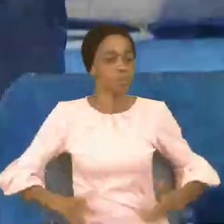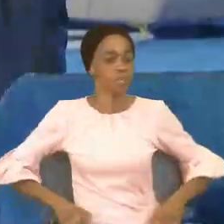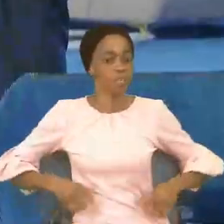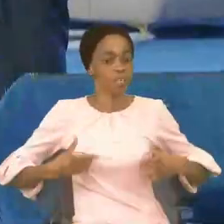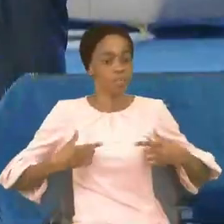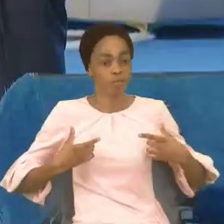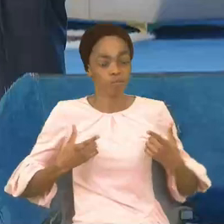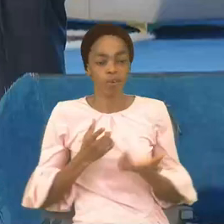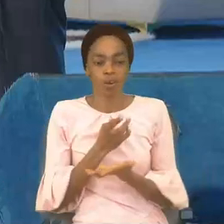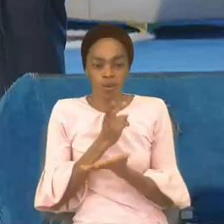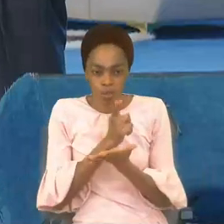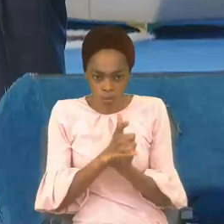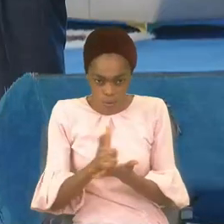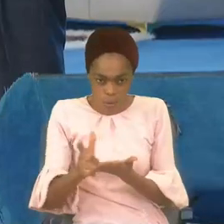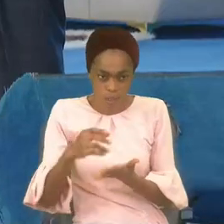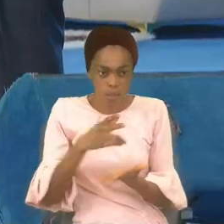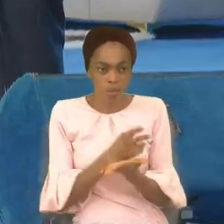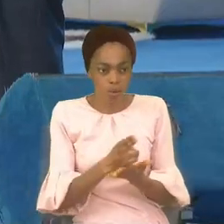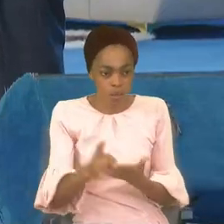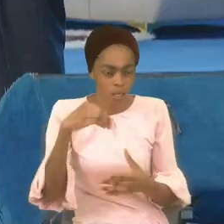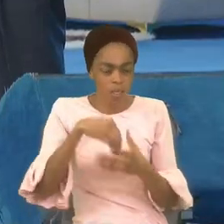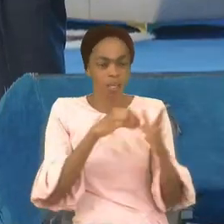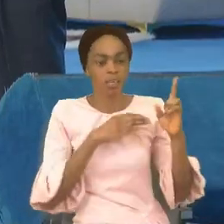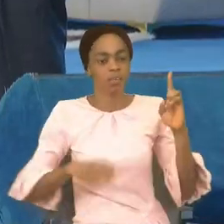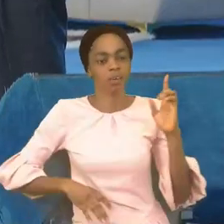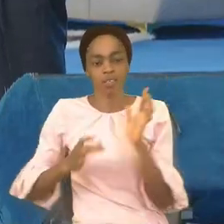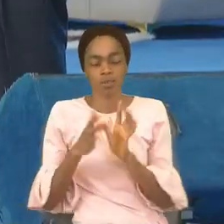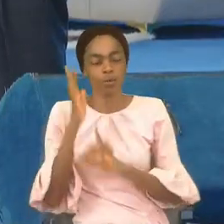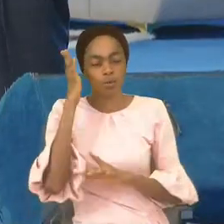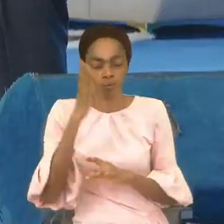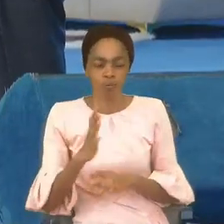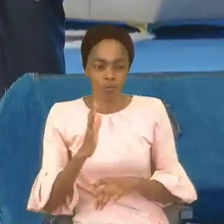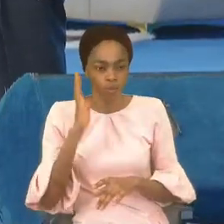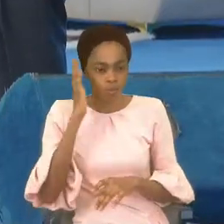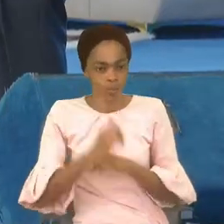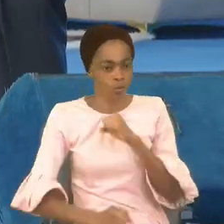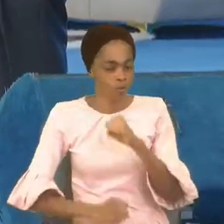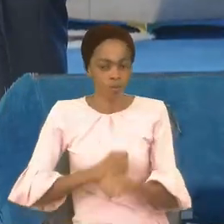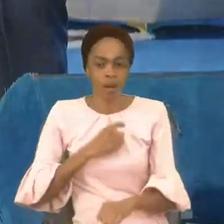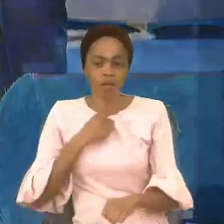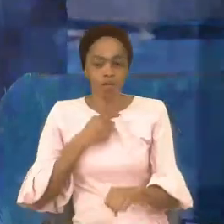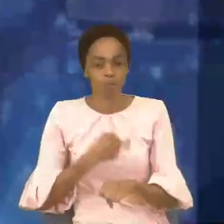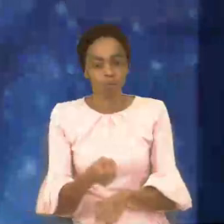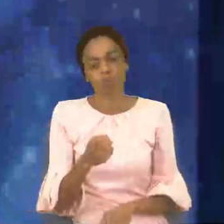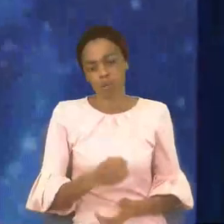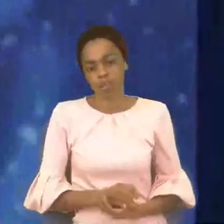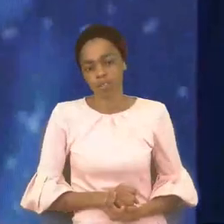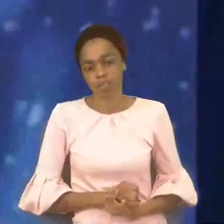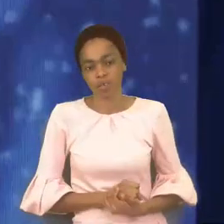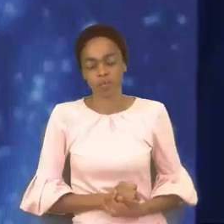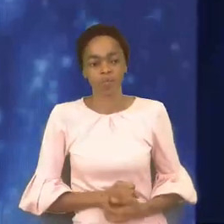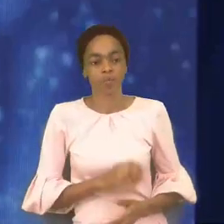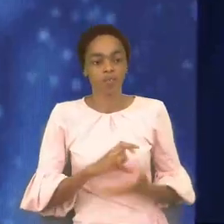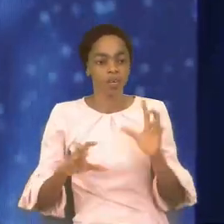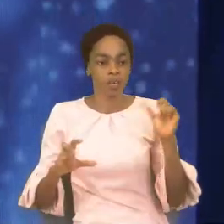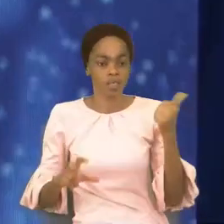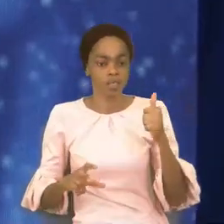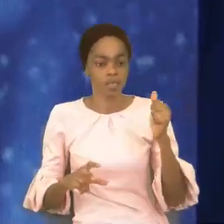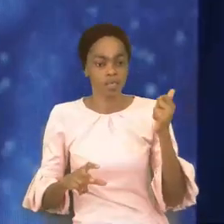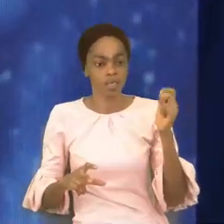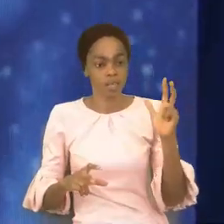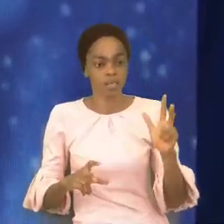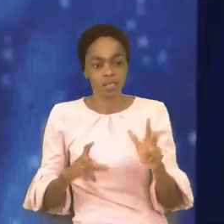Jésus-Christ seront persécutés. Verset 13, on dit, « Mais les hommes méchants et